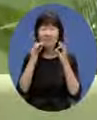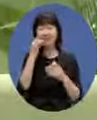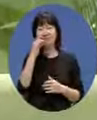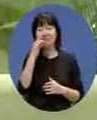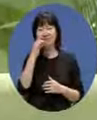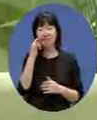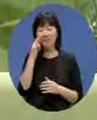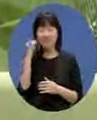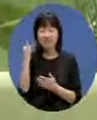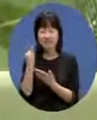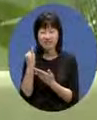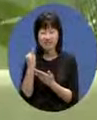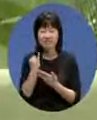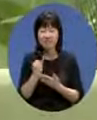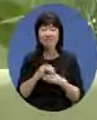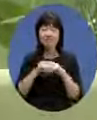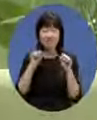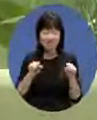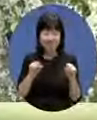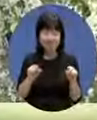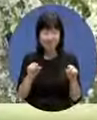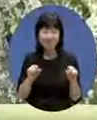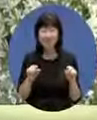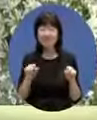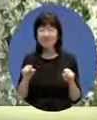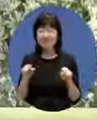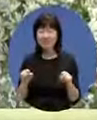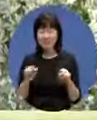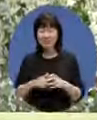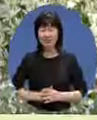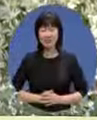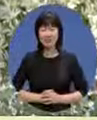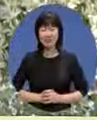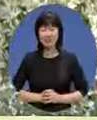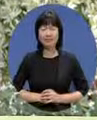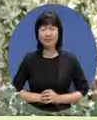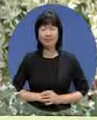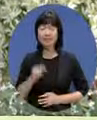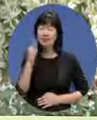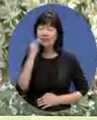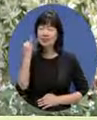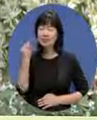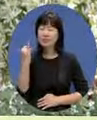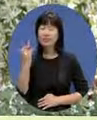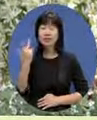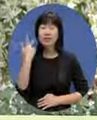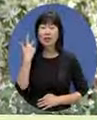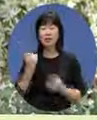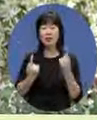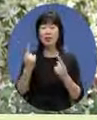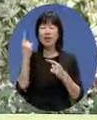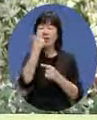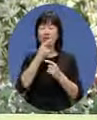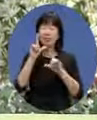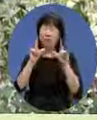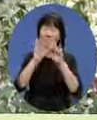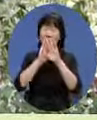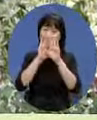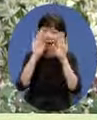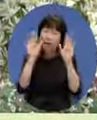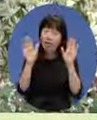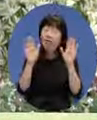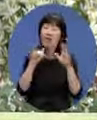어머님 어서 오세요 안녕하세요네 반갑습니다 아 근데 우리 어머님이 지난주보다 표정도